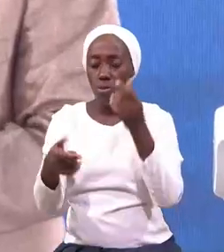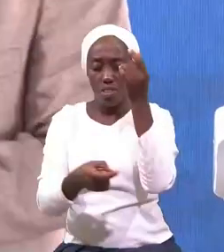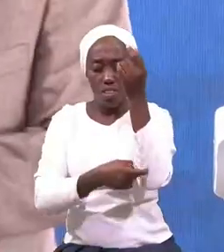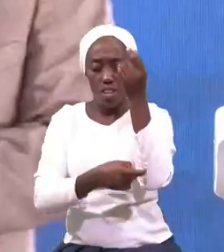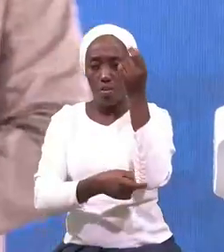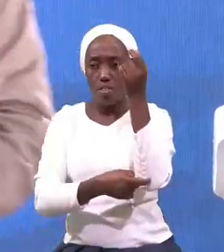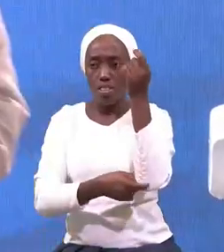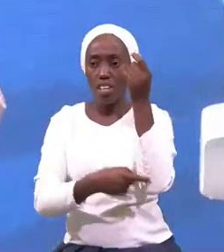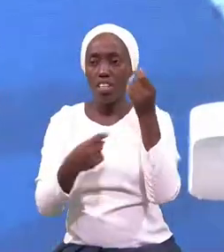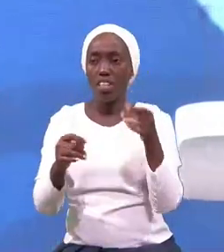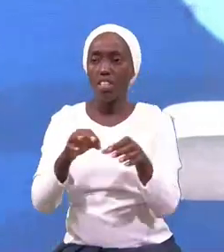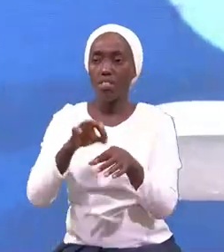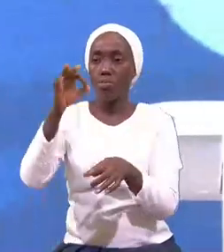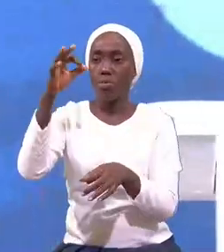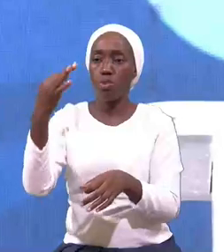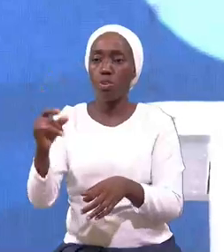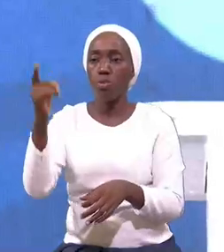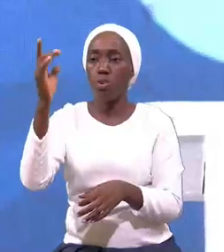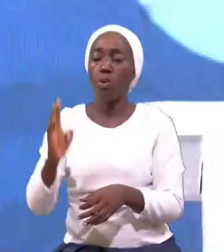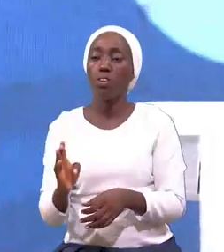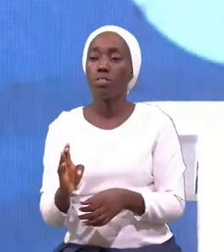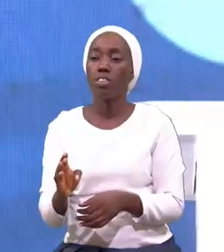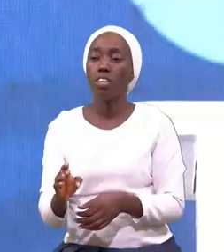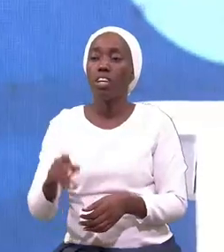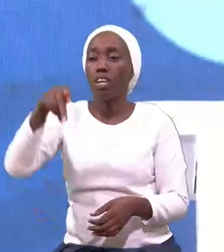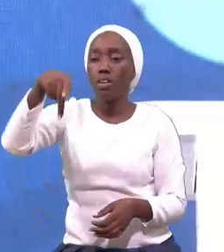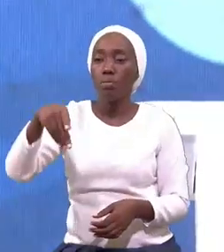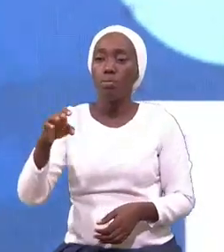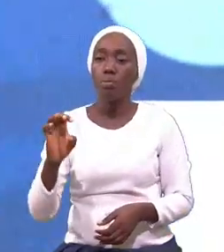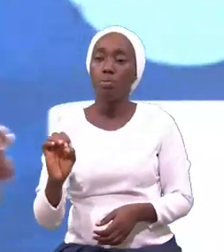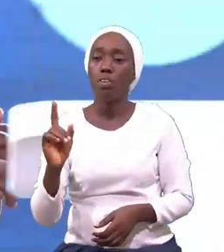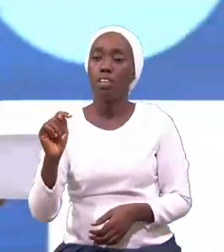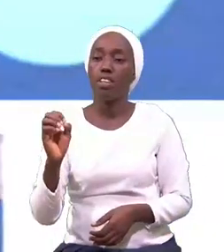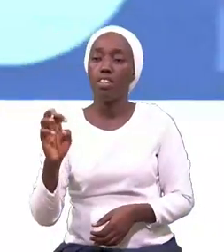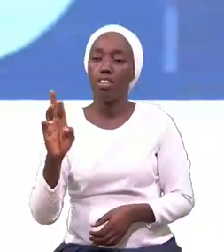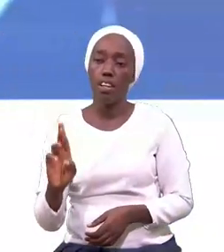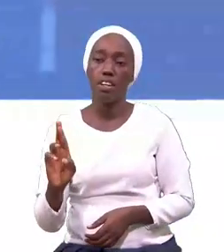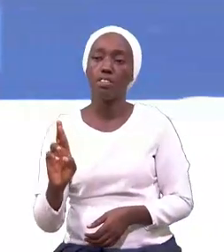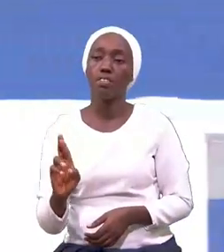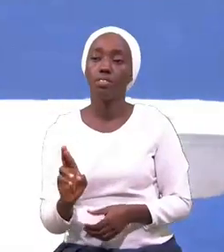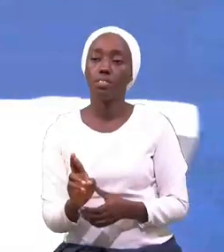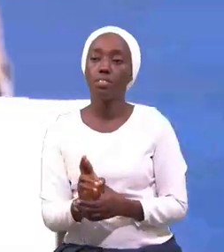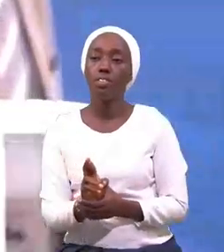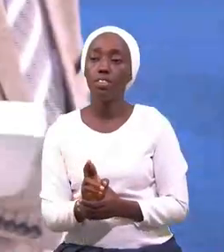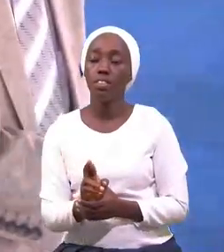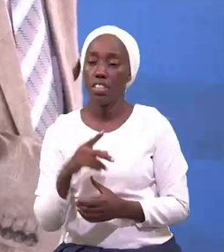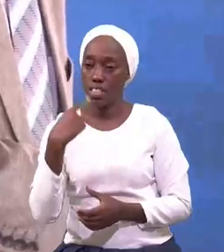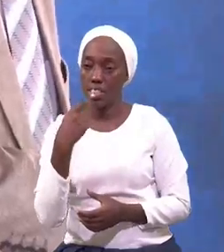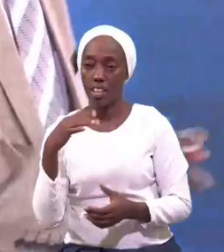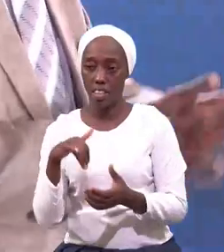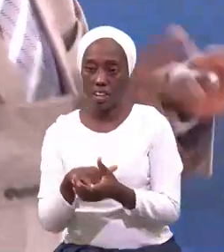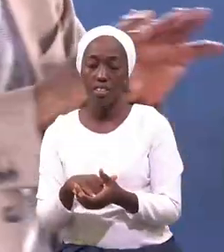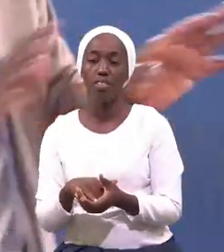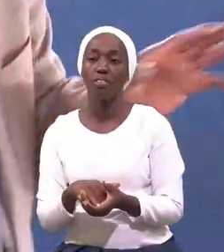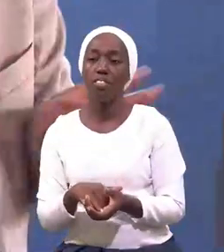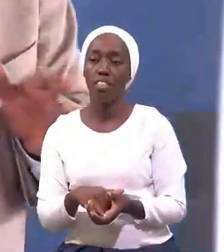Pourquoi le diable a-t-il rempli votre cœur au point où vous êtes entendu, toi et ton mari, pour mentir au Saint-Esprit? Car ce n'est pas un homme que tu mens,